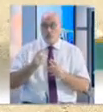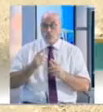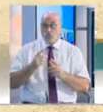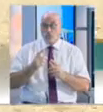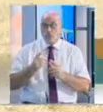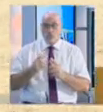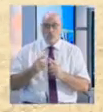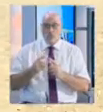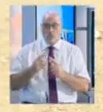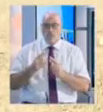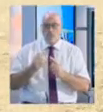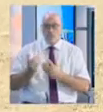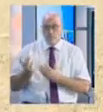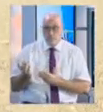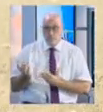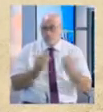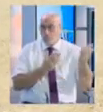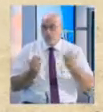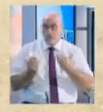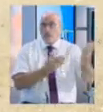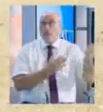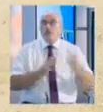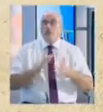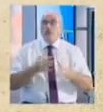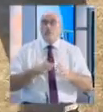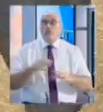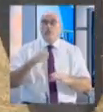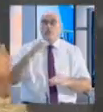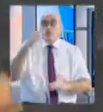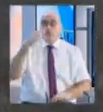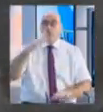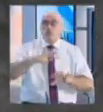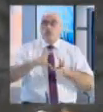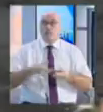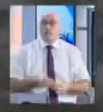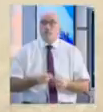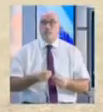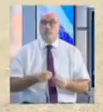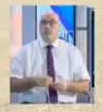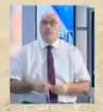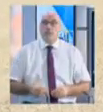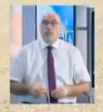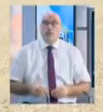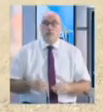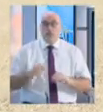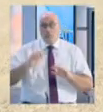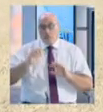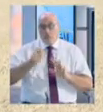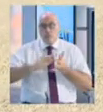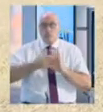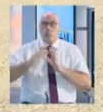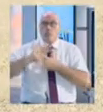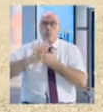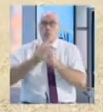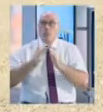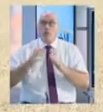البشرية، حيث تم إجلاء أكثر من 400 عائلة، تم إخماد أغلب الحرائق. اليوم